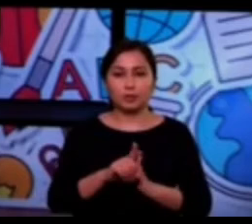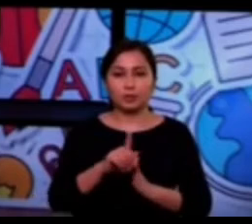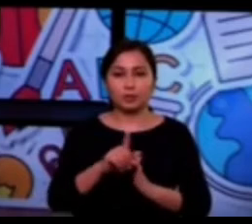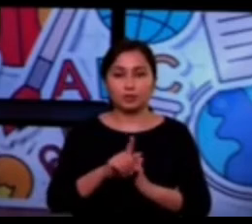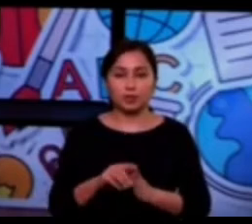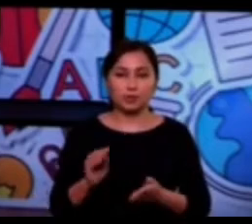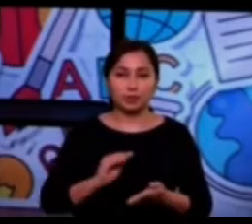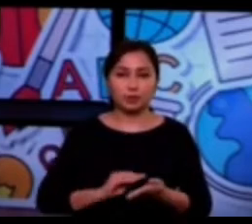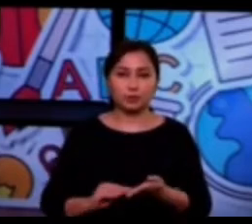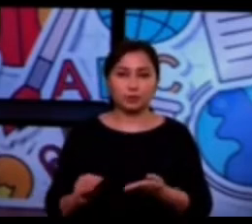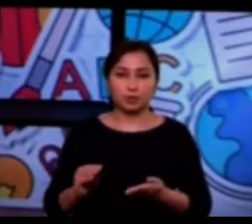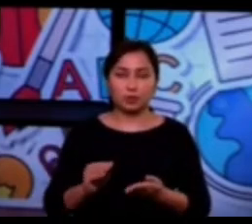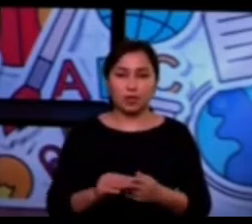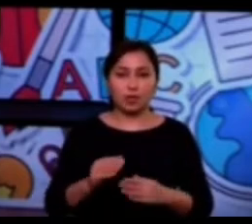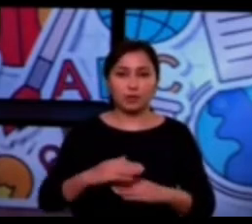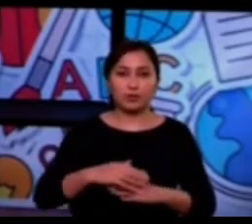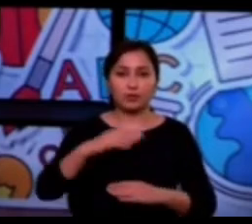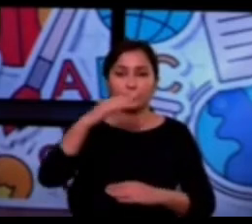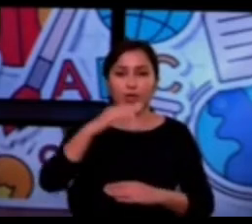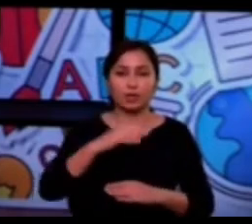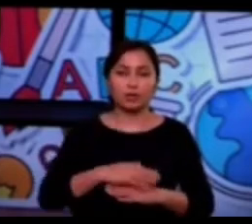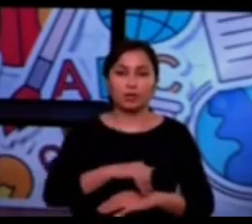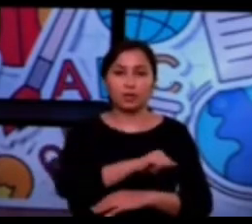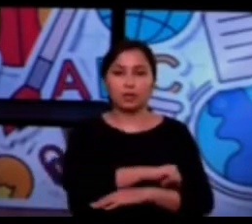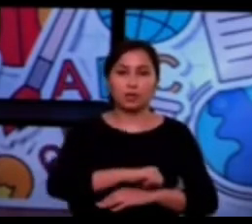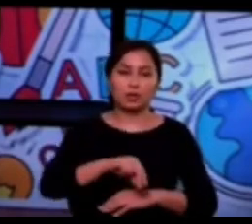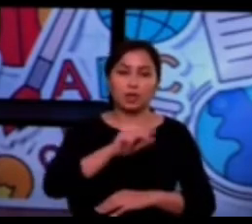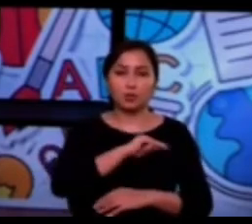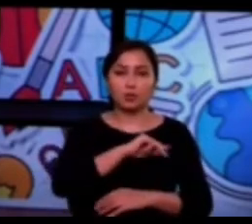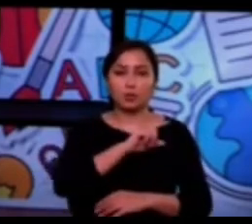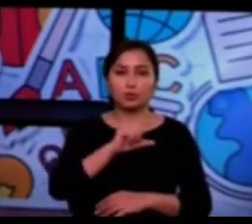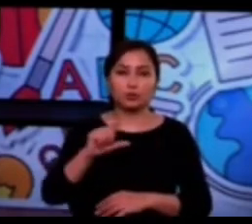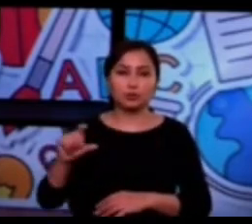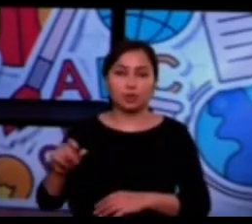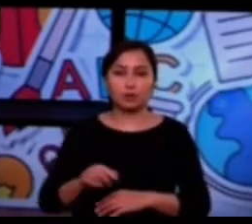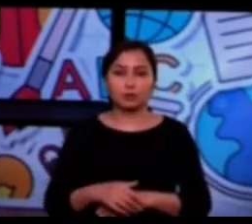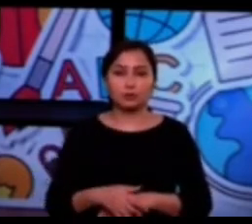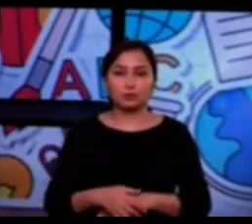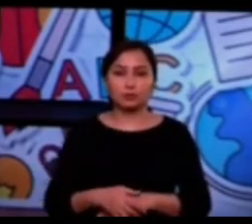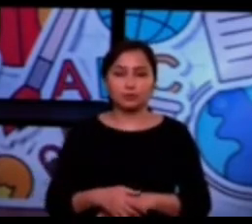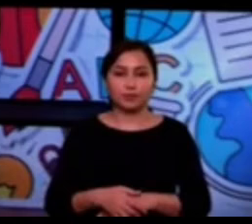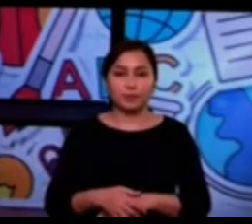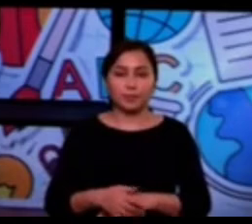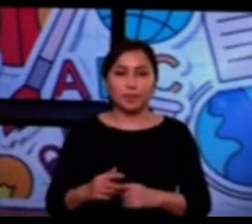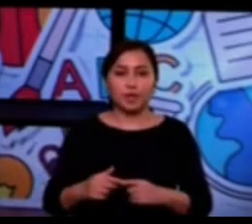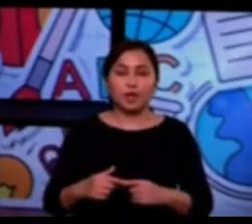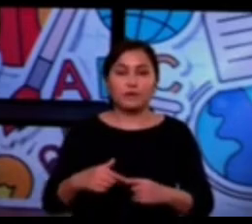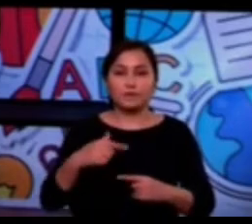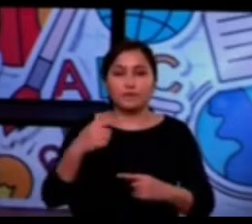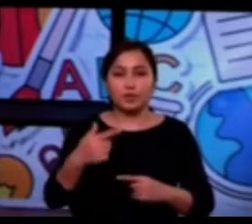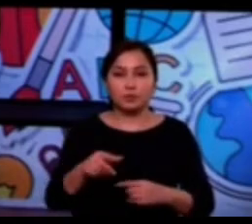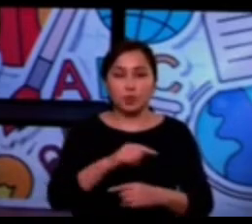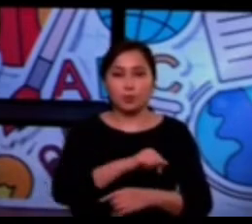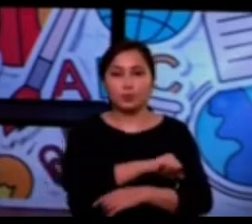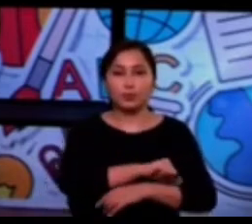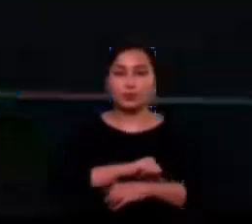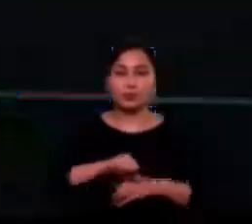Начинаем писать от верхней линеечки рабочей строки. Ведем прямую